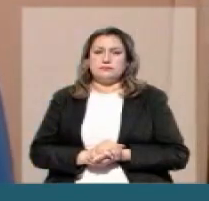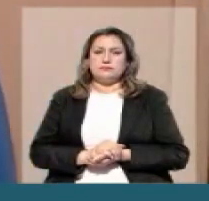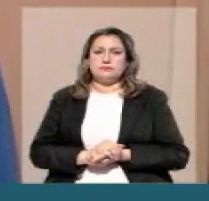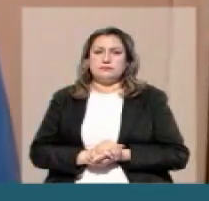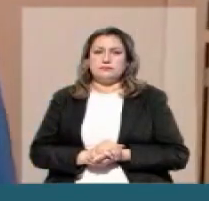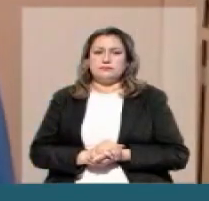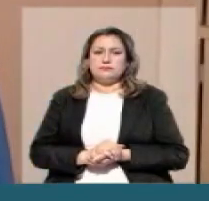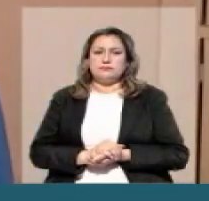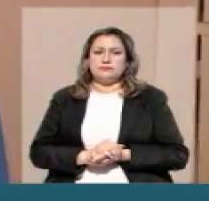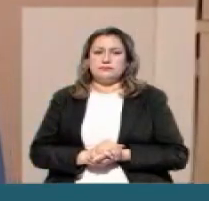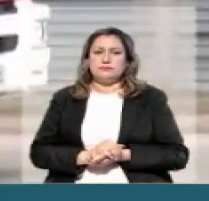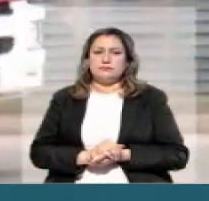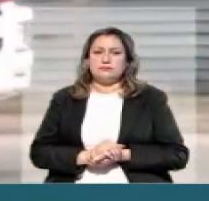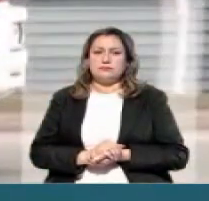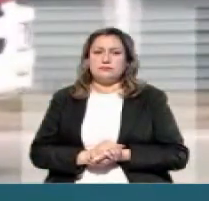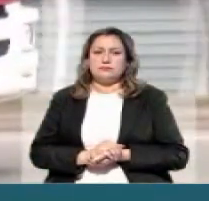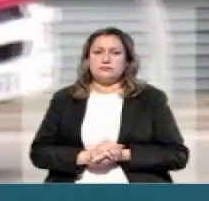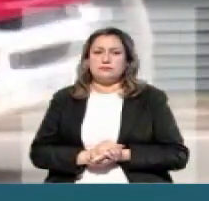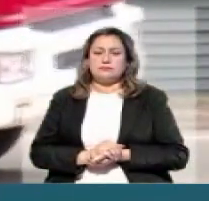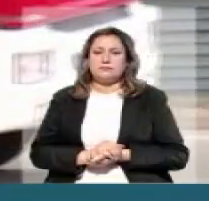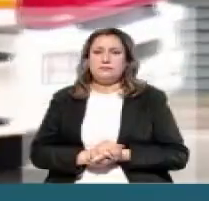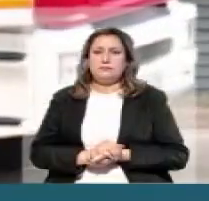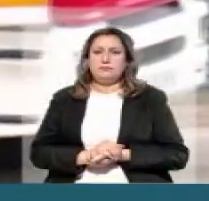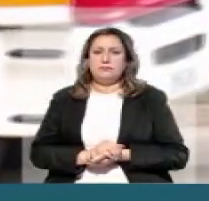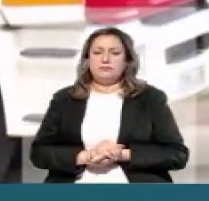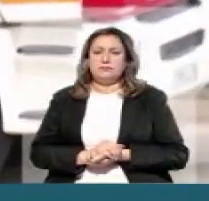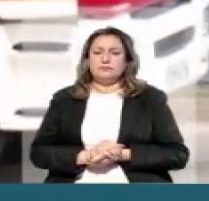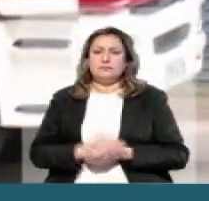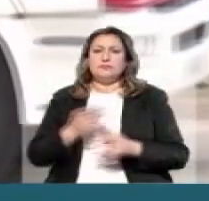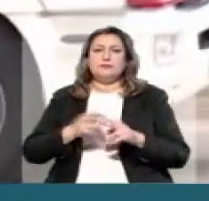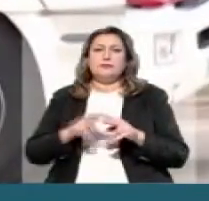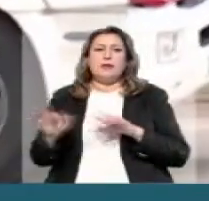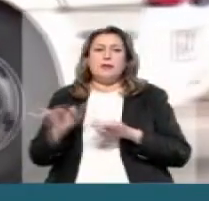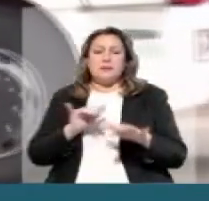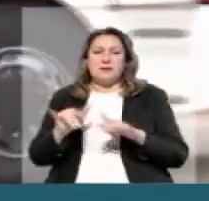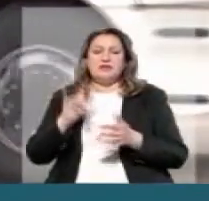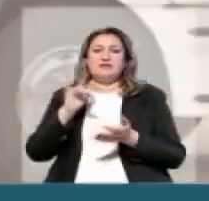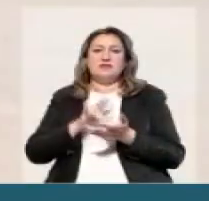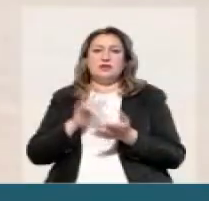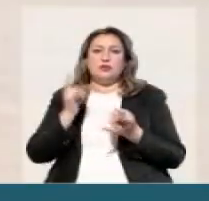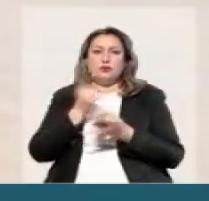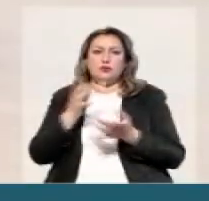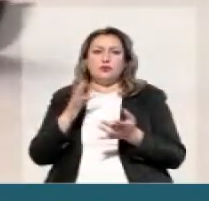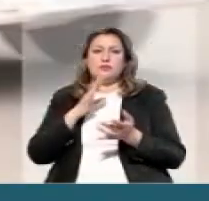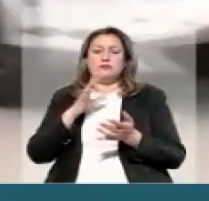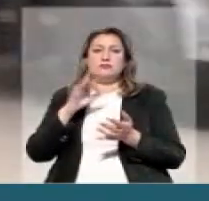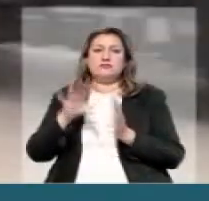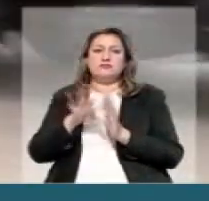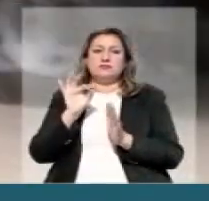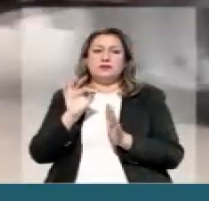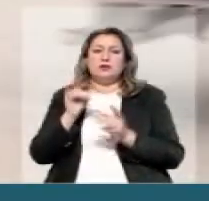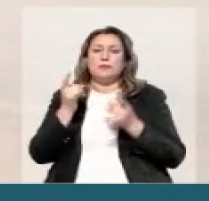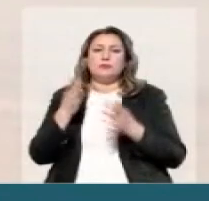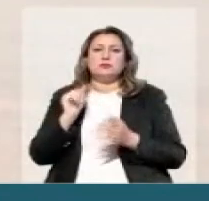приехать в зрительном зале пожар. Бұл шара үшін мәдениет ұшағы тегін таңдалған жоқ. Себебі жаз мезгілінде өтетін мерекелік